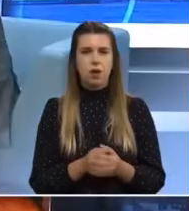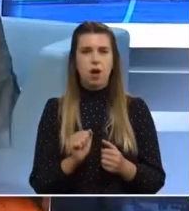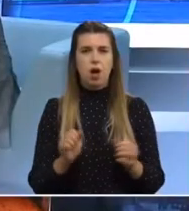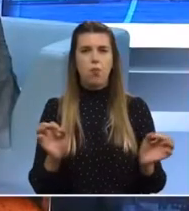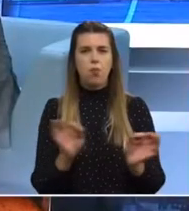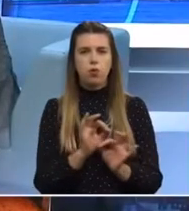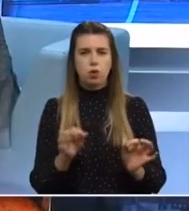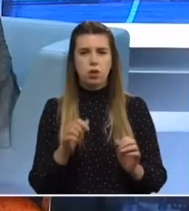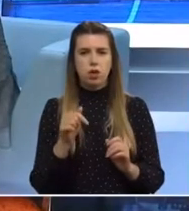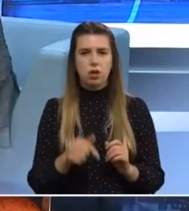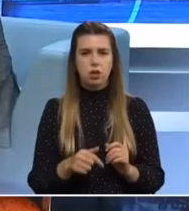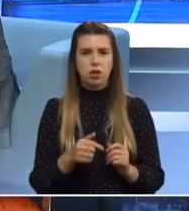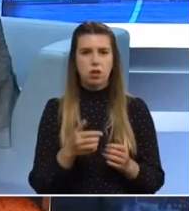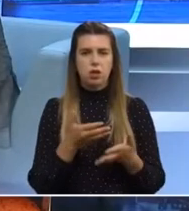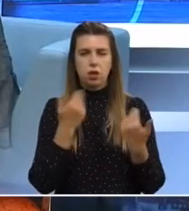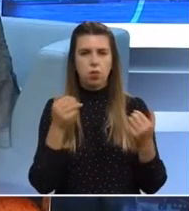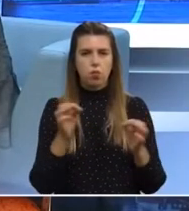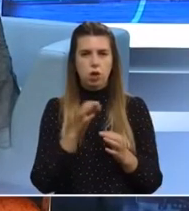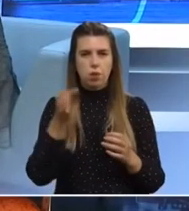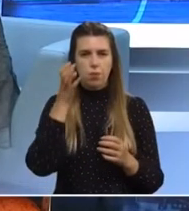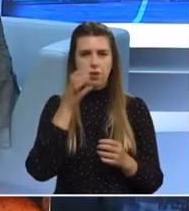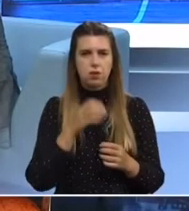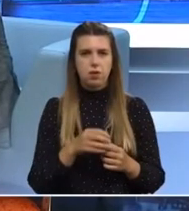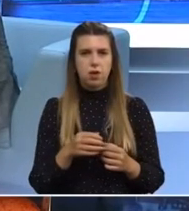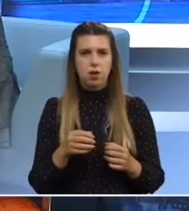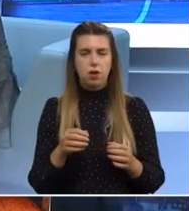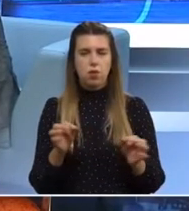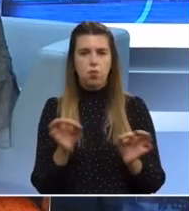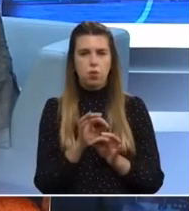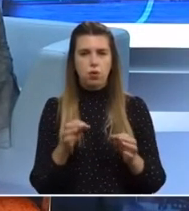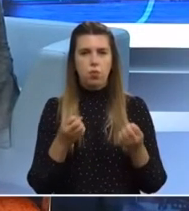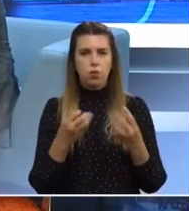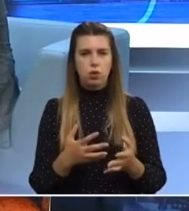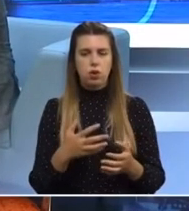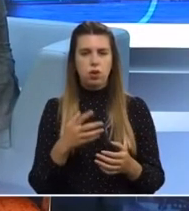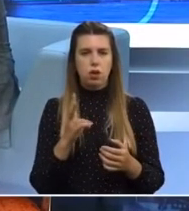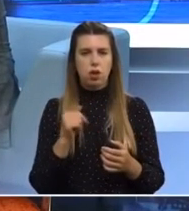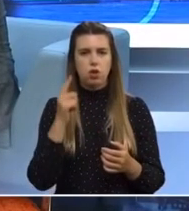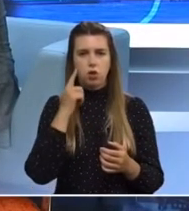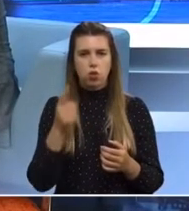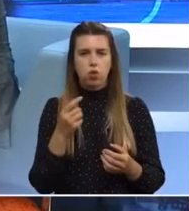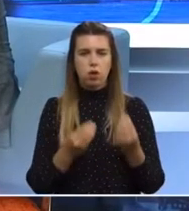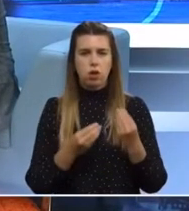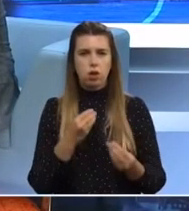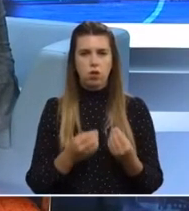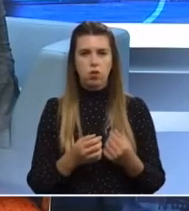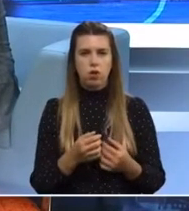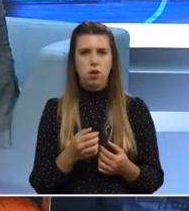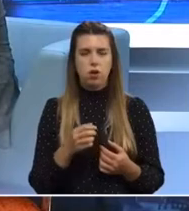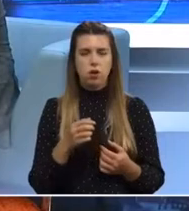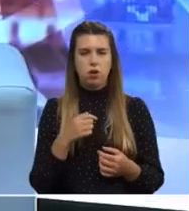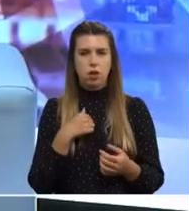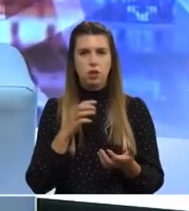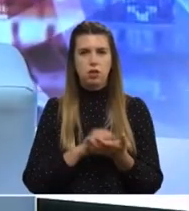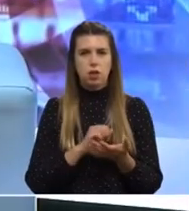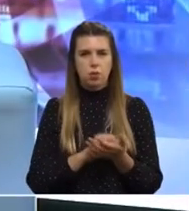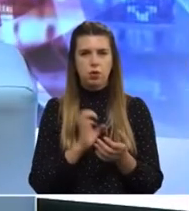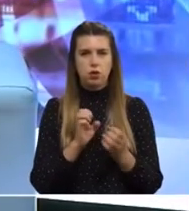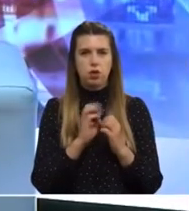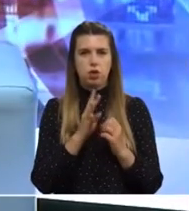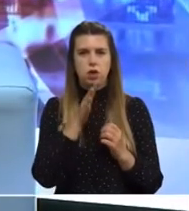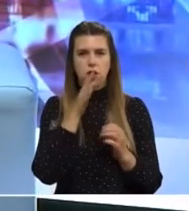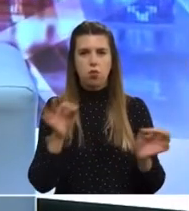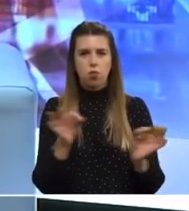психокинезиолог, а музыка, это же, у вас нет музыкального образования? Музыкального образования. Вы играете просто вот на слух, да, получается? Нет, но, естественно,